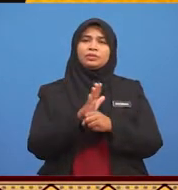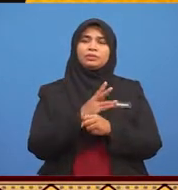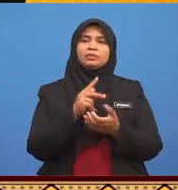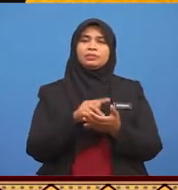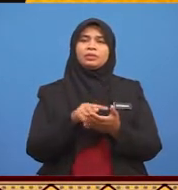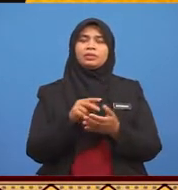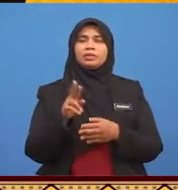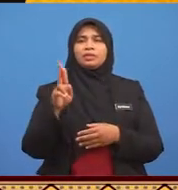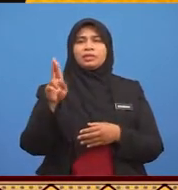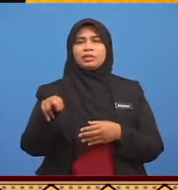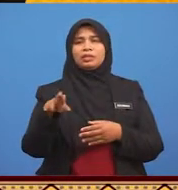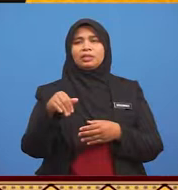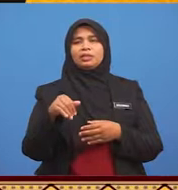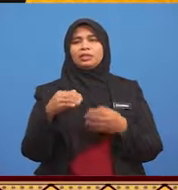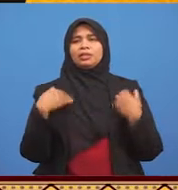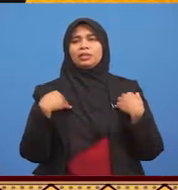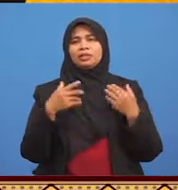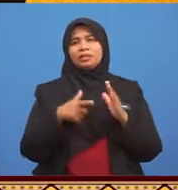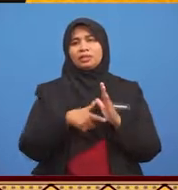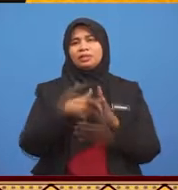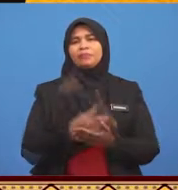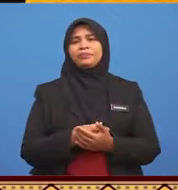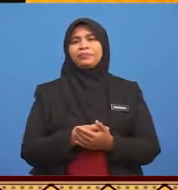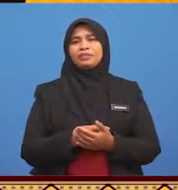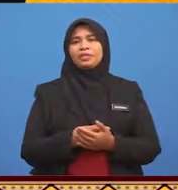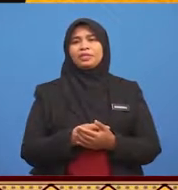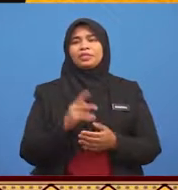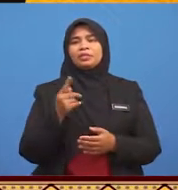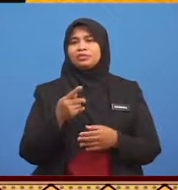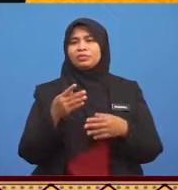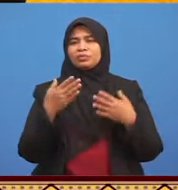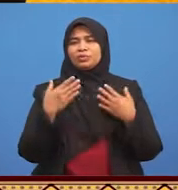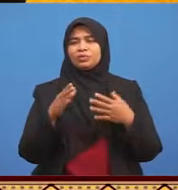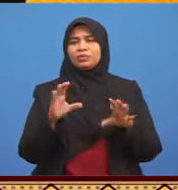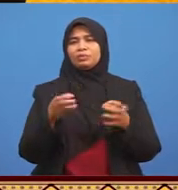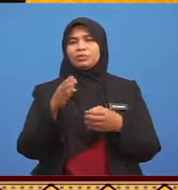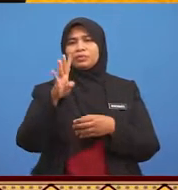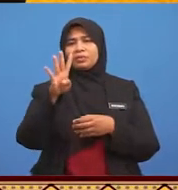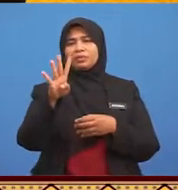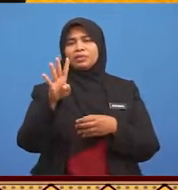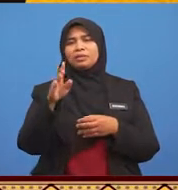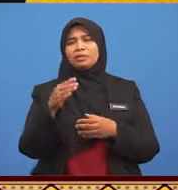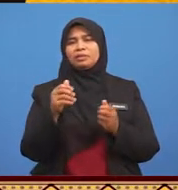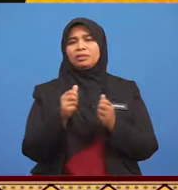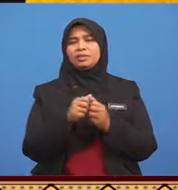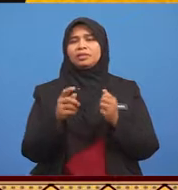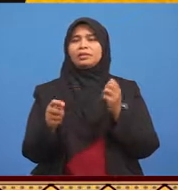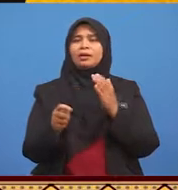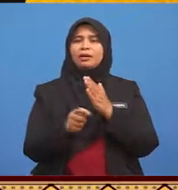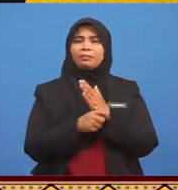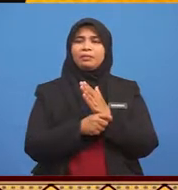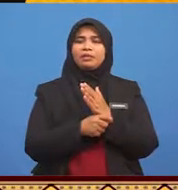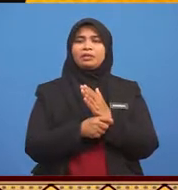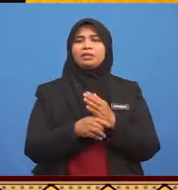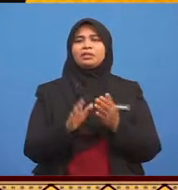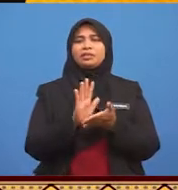berbaki. Jadi, walaupun mungkin kita sebenarnya sudah melakukan 4 rakaat, dengan menambah bilangan